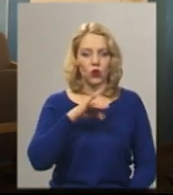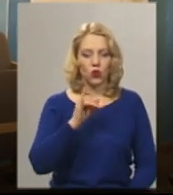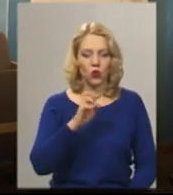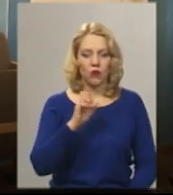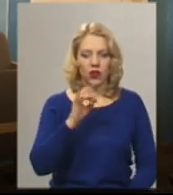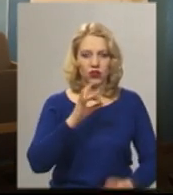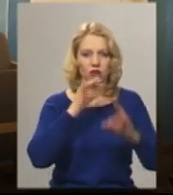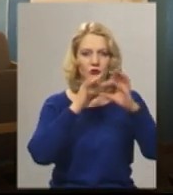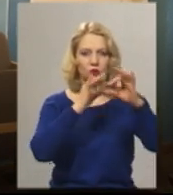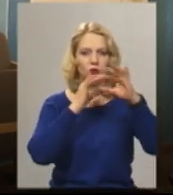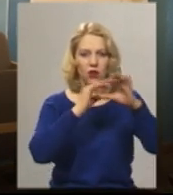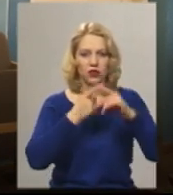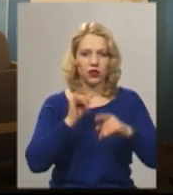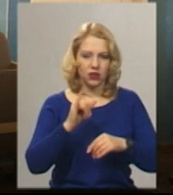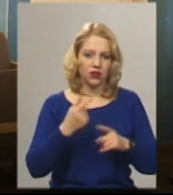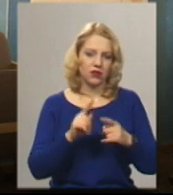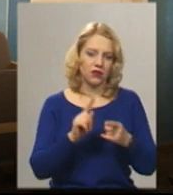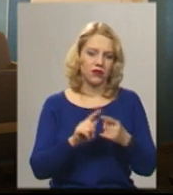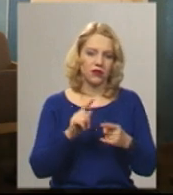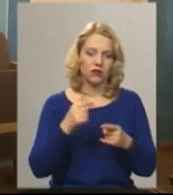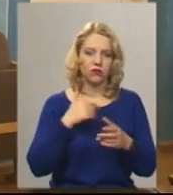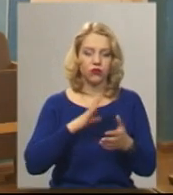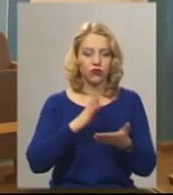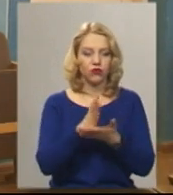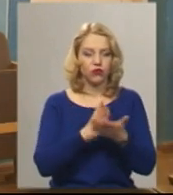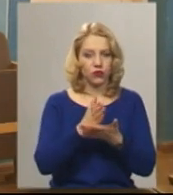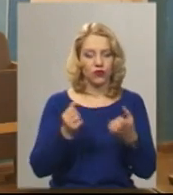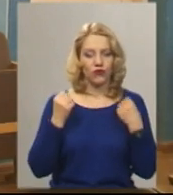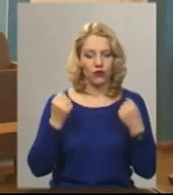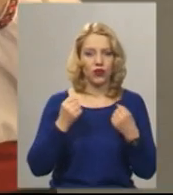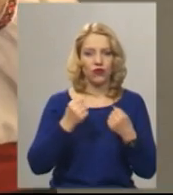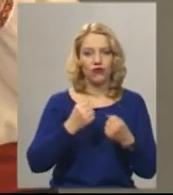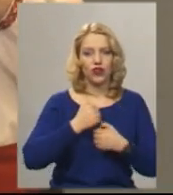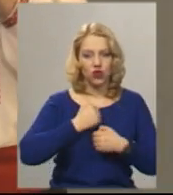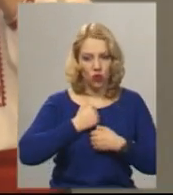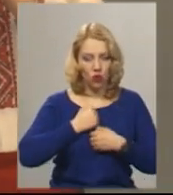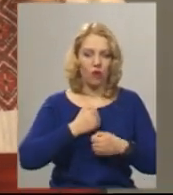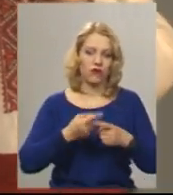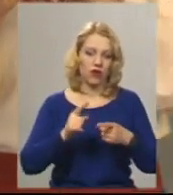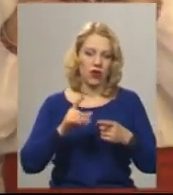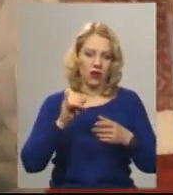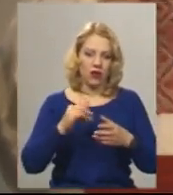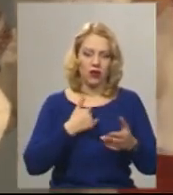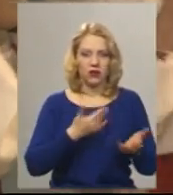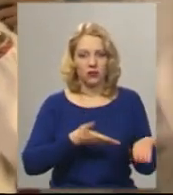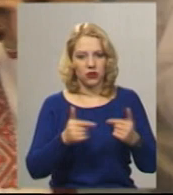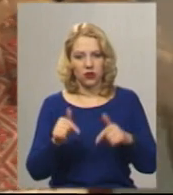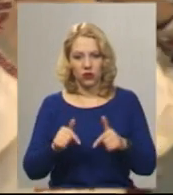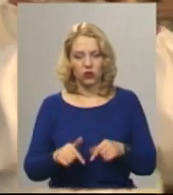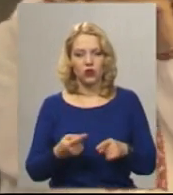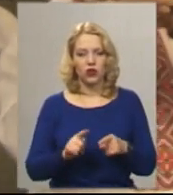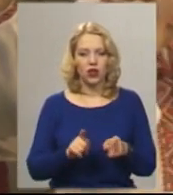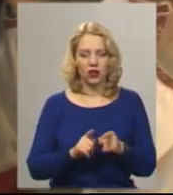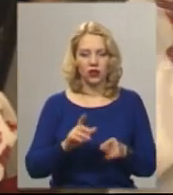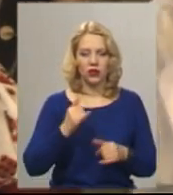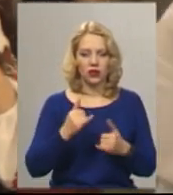служив у військовому оркестрі, потім вже мене запросили мене сюди. Грав в оркестрі супілкарів і теперішній голова